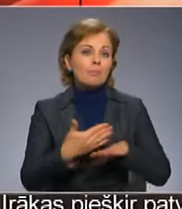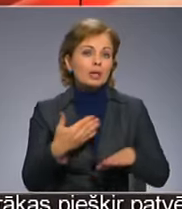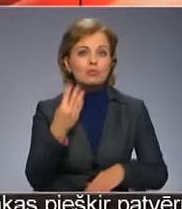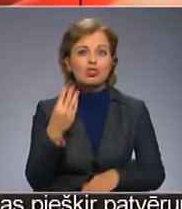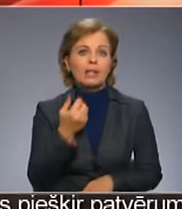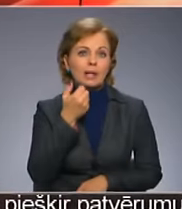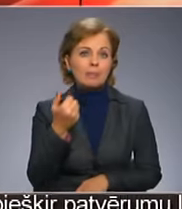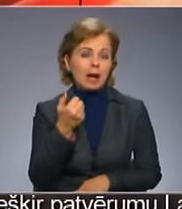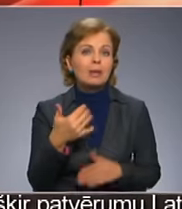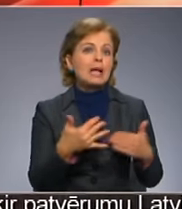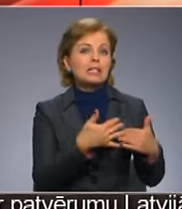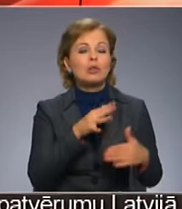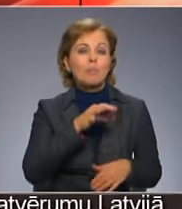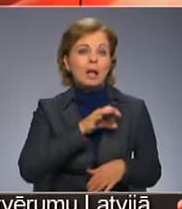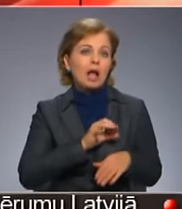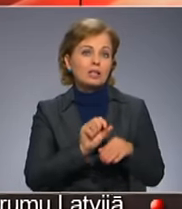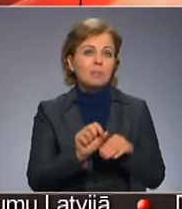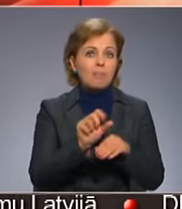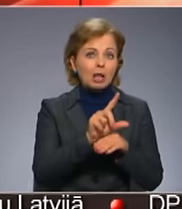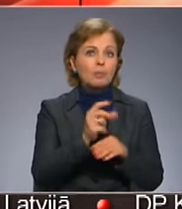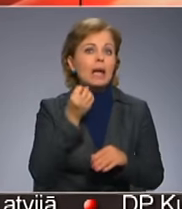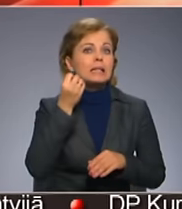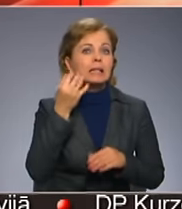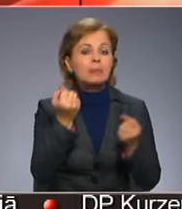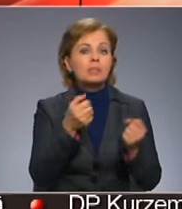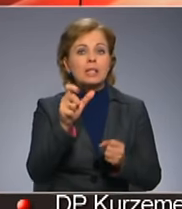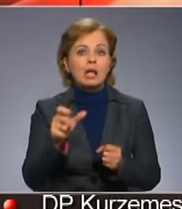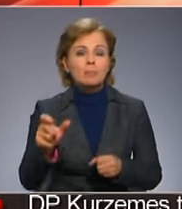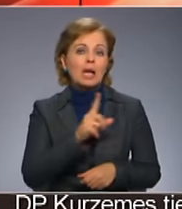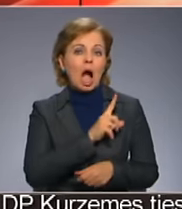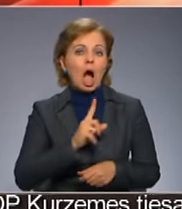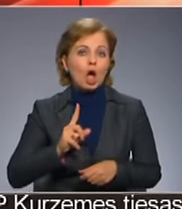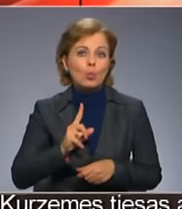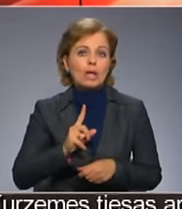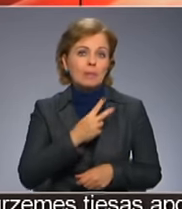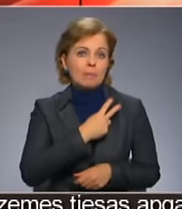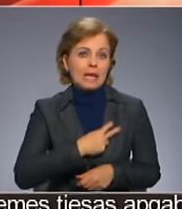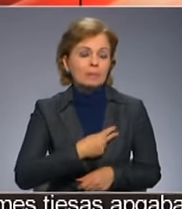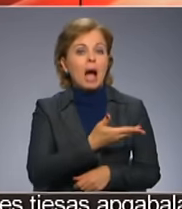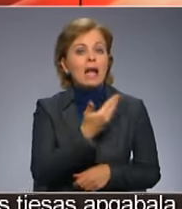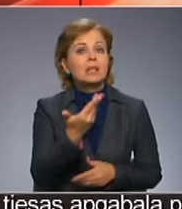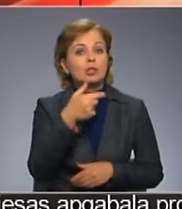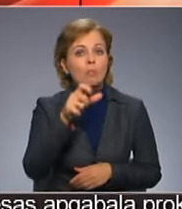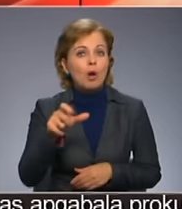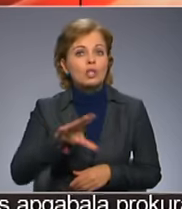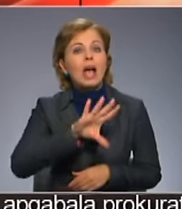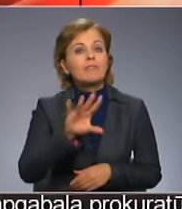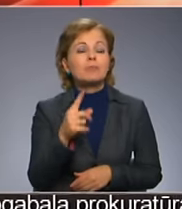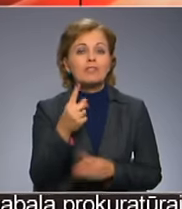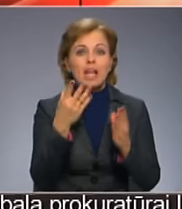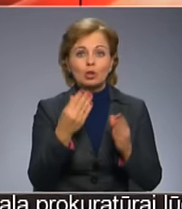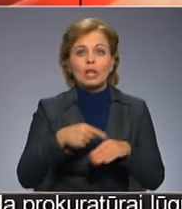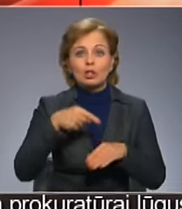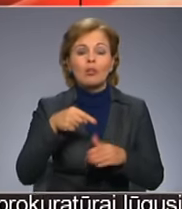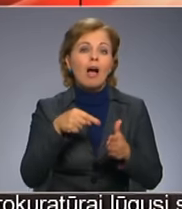Pirms 4 gadiem cīnoties par algas palielinājumu, izglītības darbinieku arodbiedrība aicināja politiķus vismaz vienu dienu izjust, kāda ir